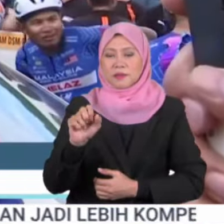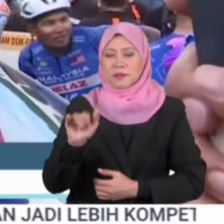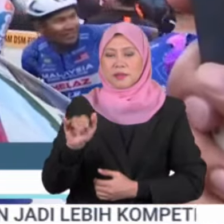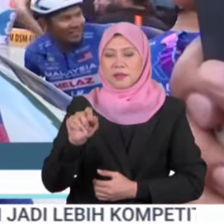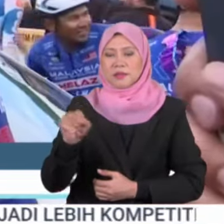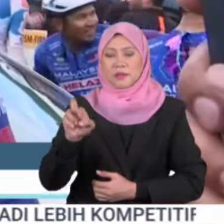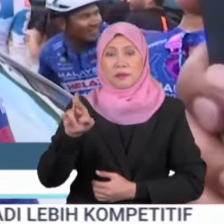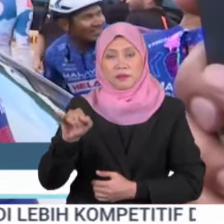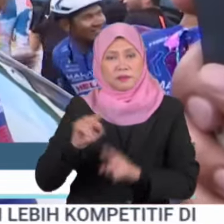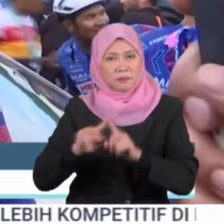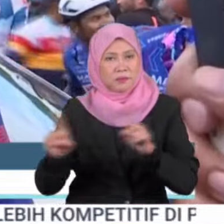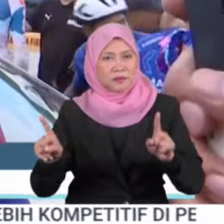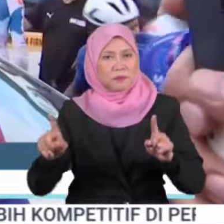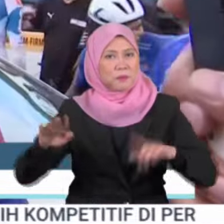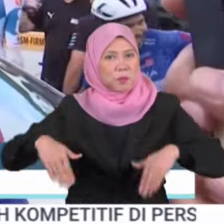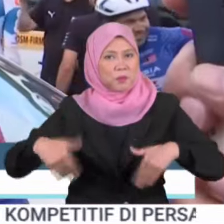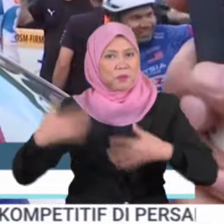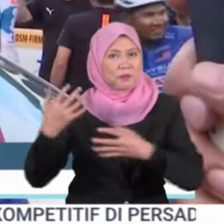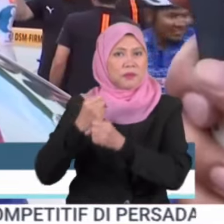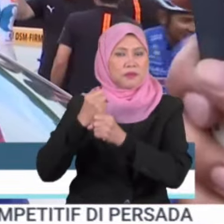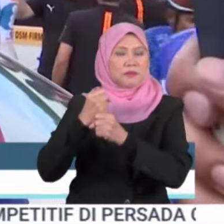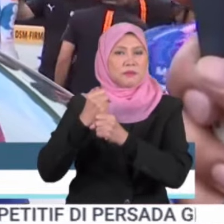walaupun dia tak dapat lagi